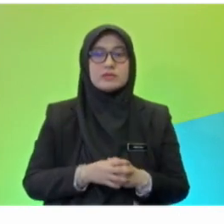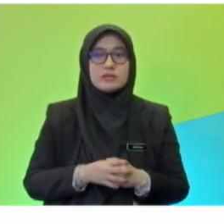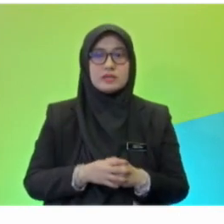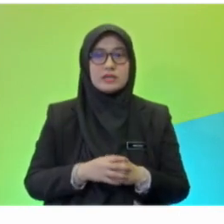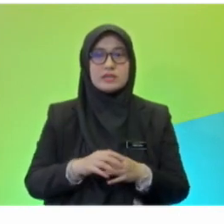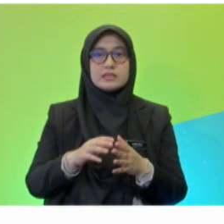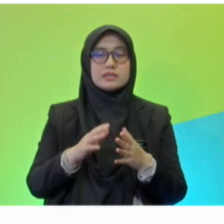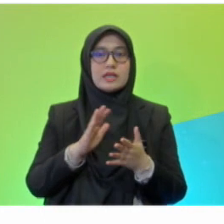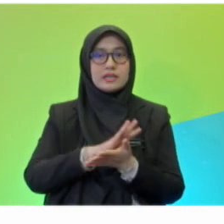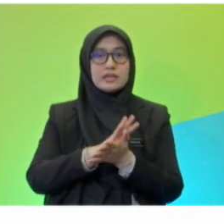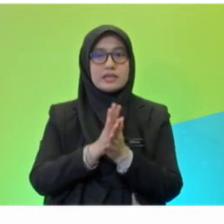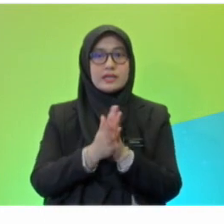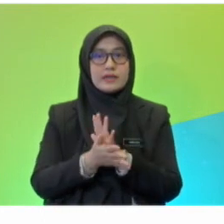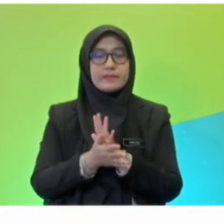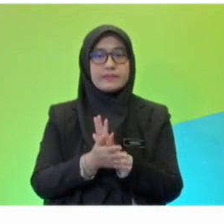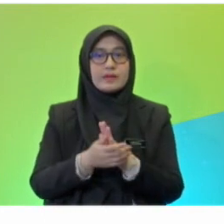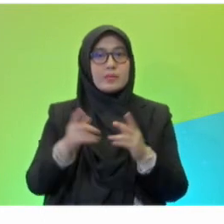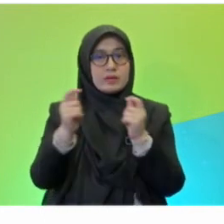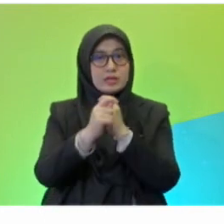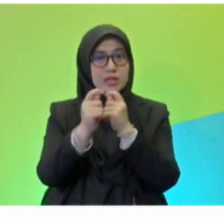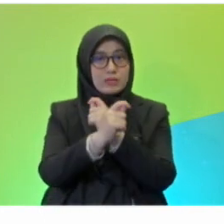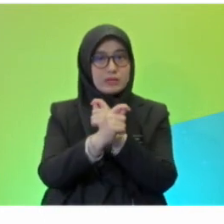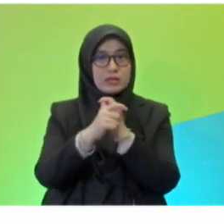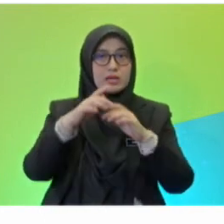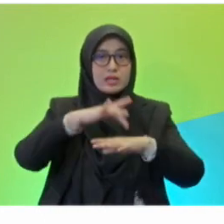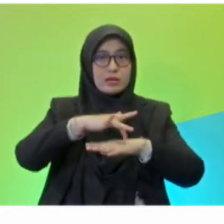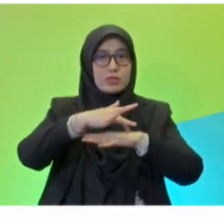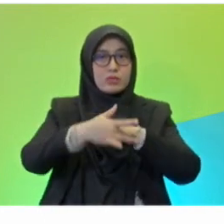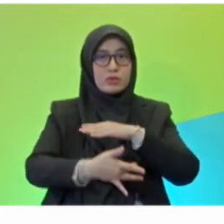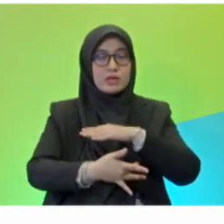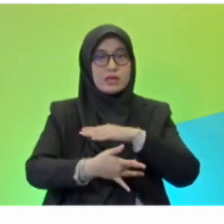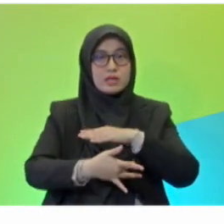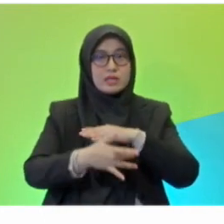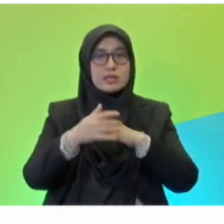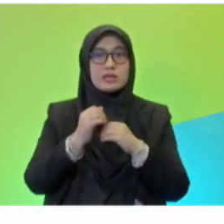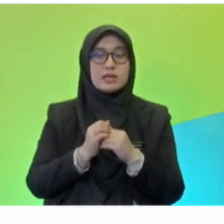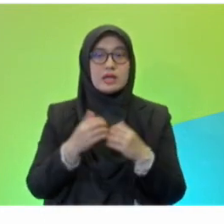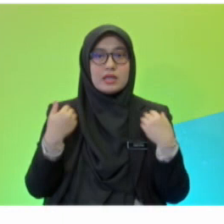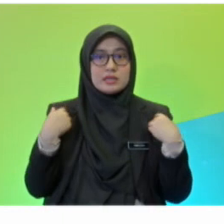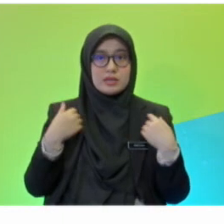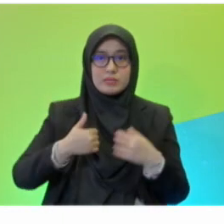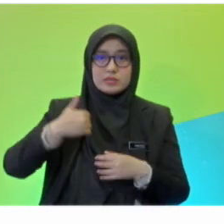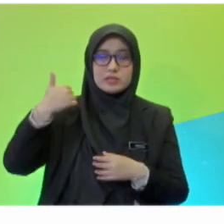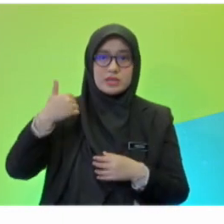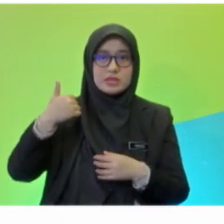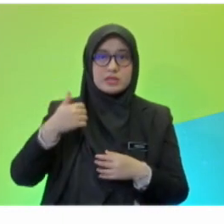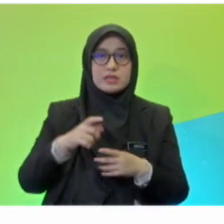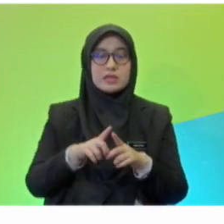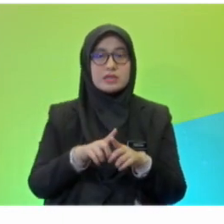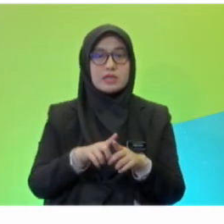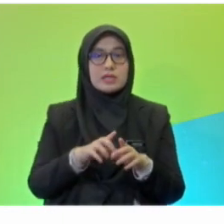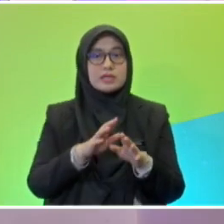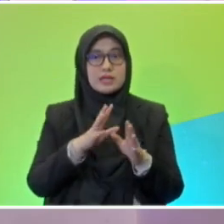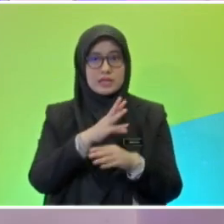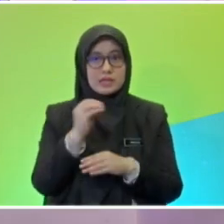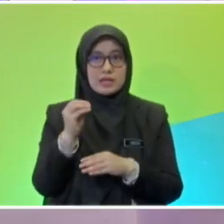jadi di tingkat awal ini menunjukkan kejayaan sebelum tidak balas dengan agresi dan menghapuskan penentangan masyarakat tempat